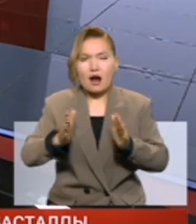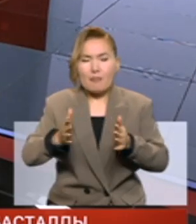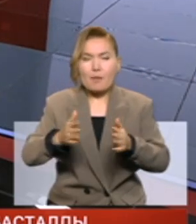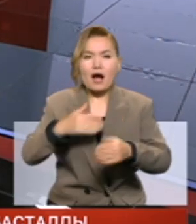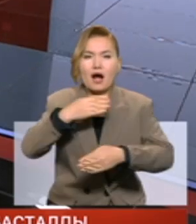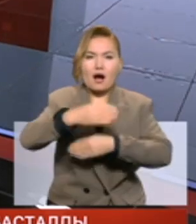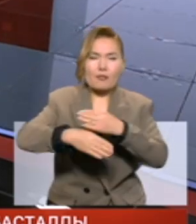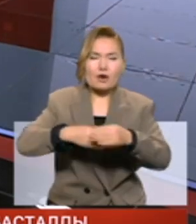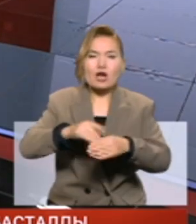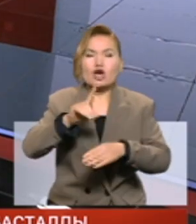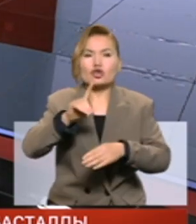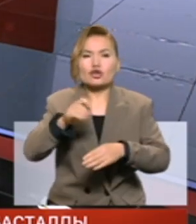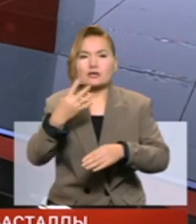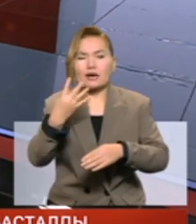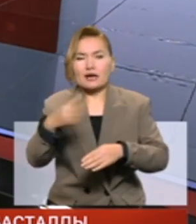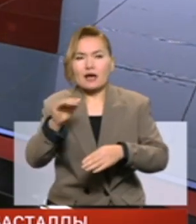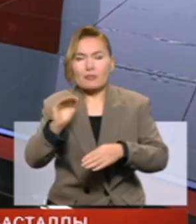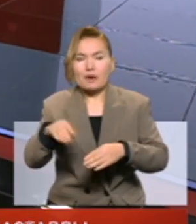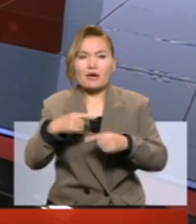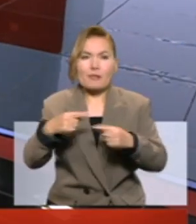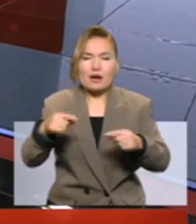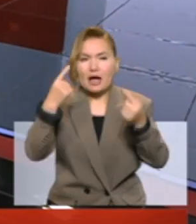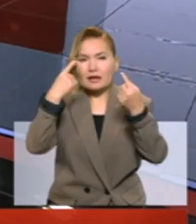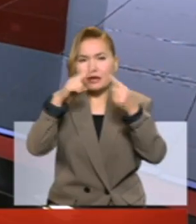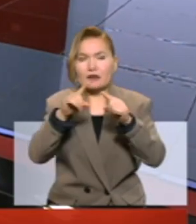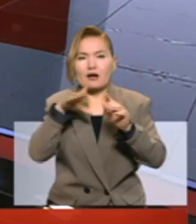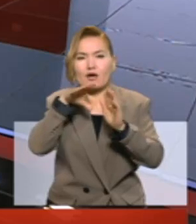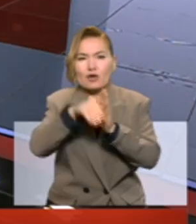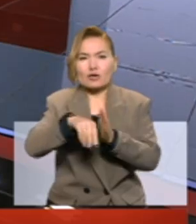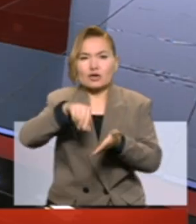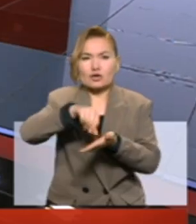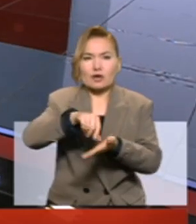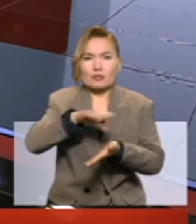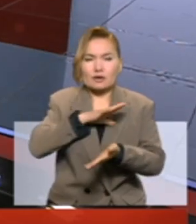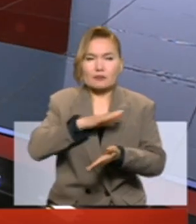және 140 мыңнан астам басқа да техникалар